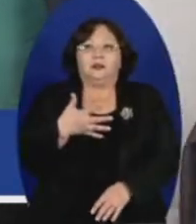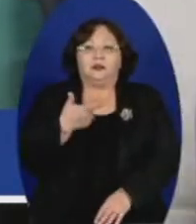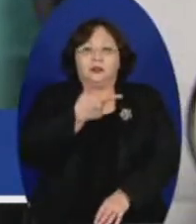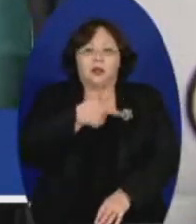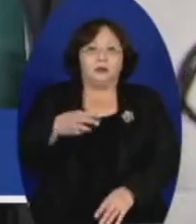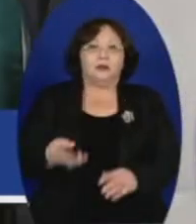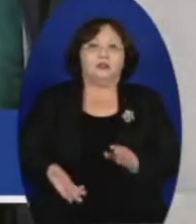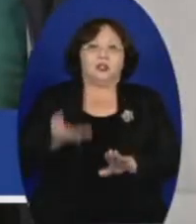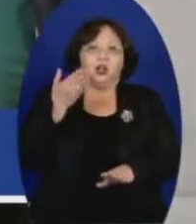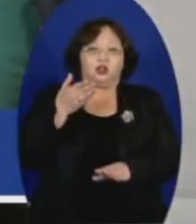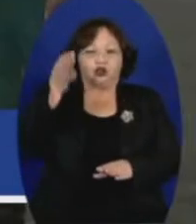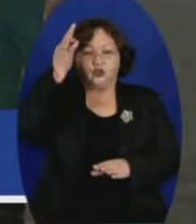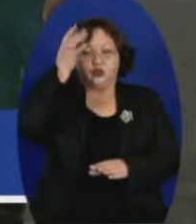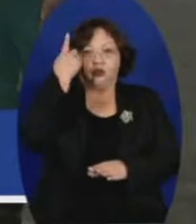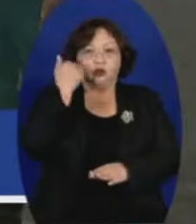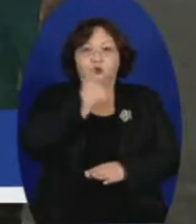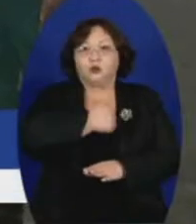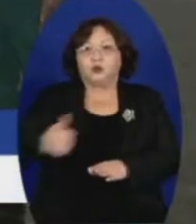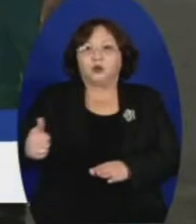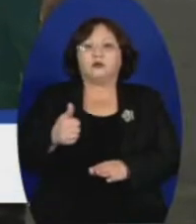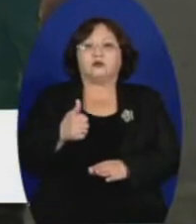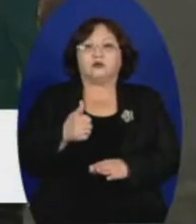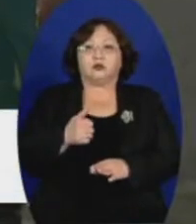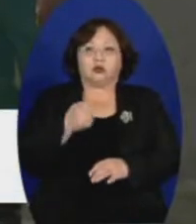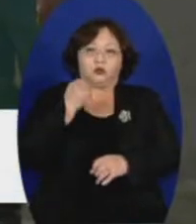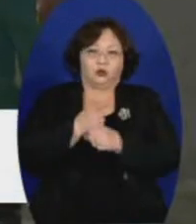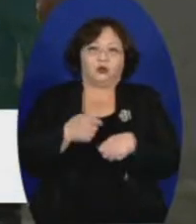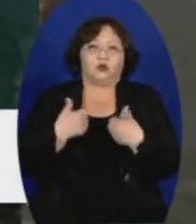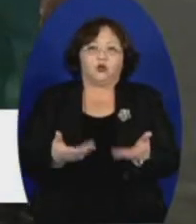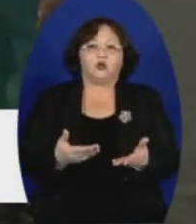болгон эзэндээ өгдөг. Тим найрлагтай бүрэн найрлагтай тижээл